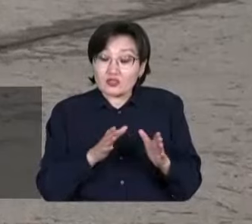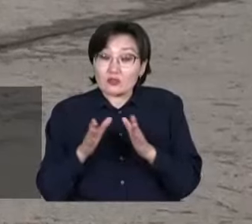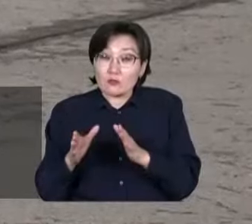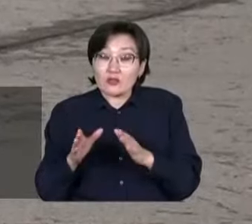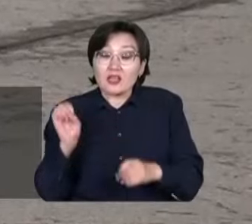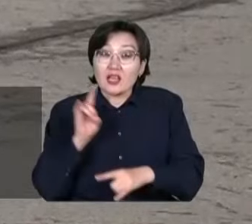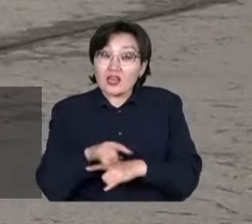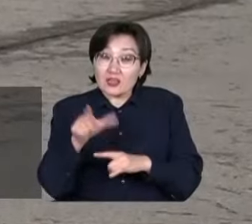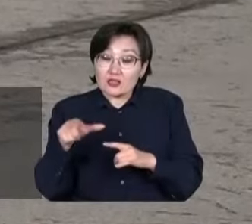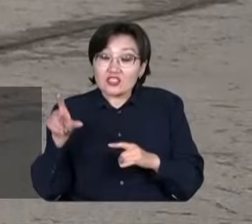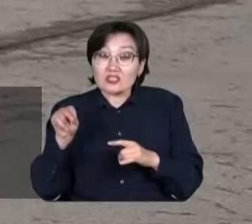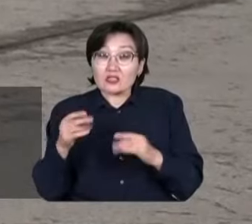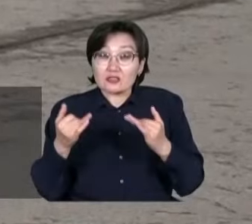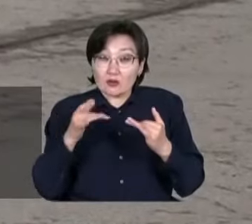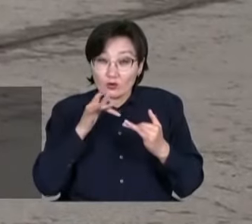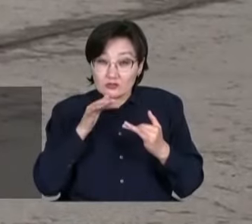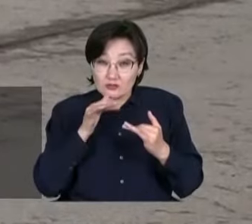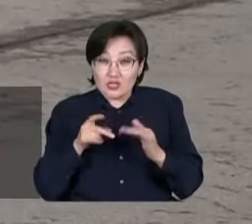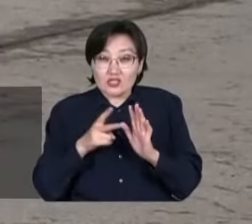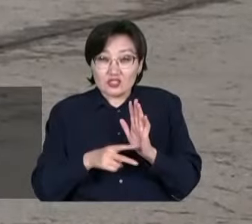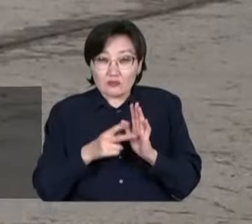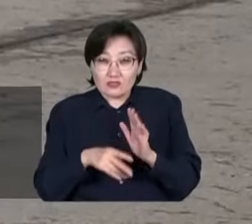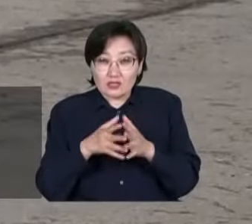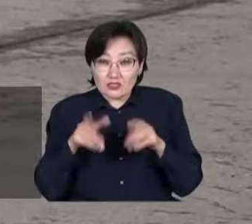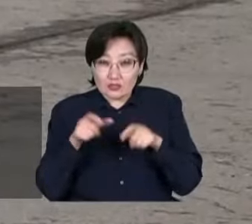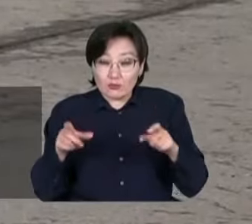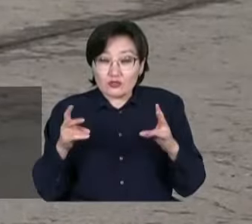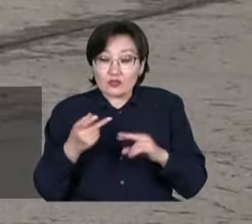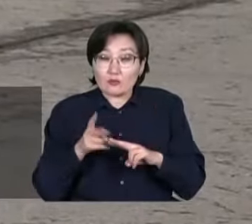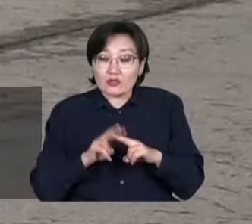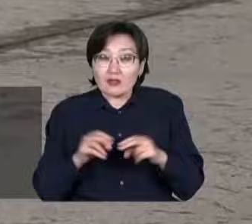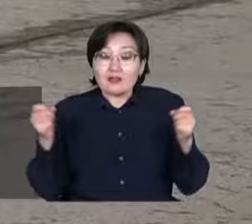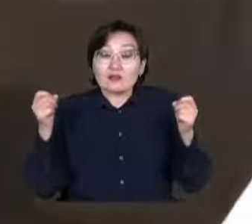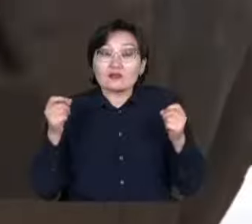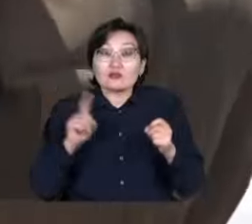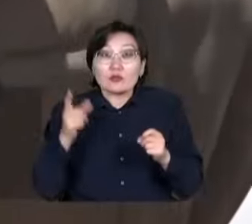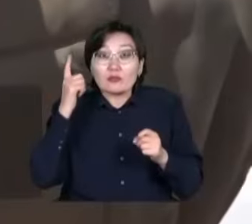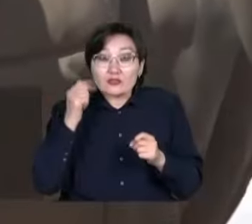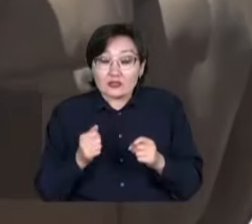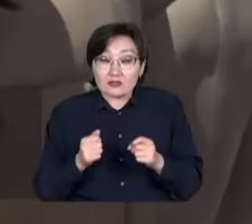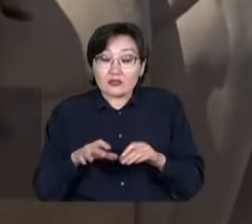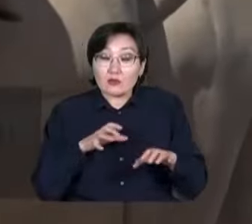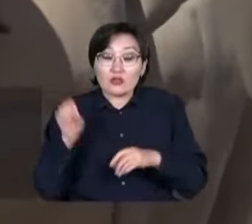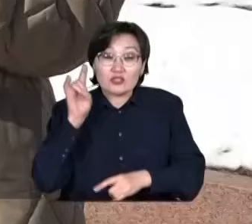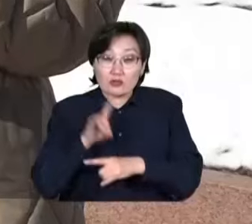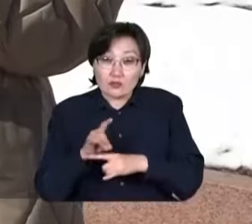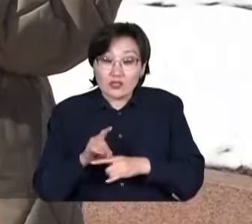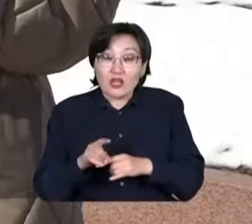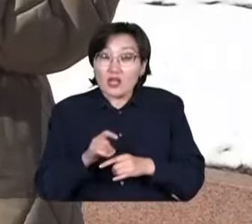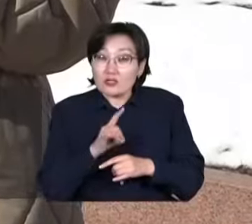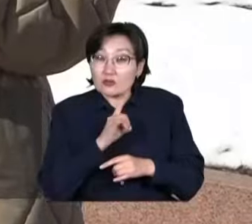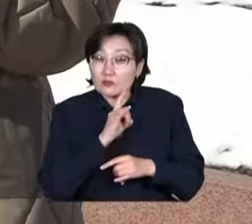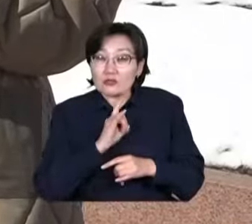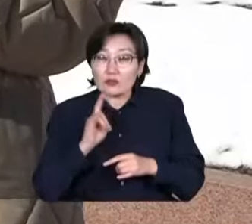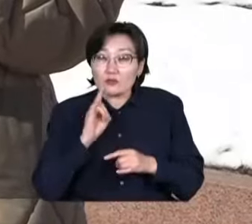құрбаны болғандардың саны қазіргі таңда 70-тен асады. Бұл бірақ белгілі болғаны ғана. Әккілерге алданғандардың бірі Жанна Опари